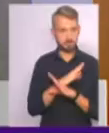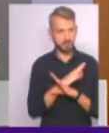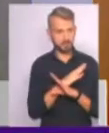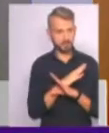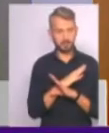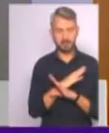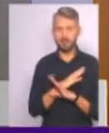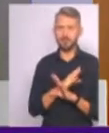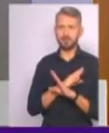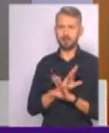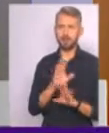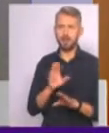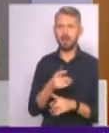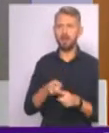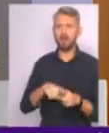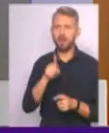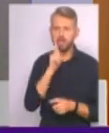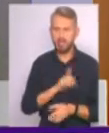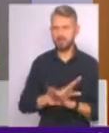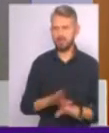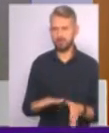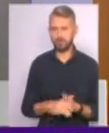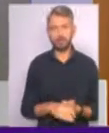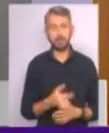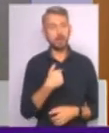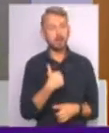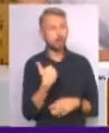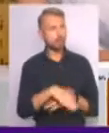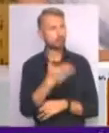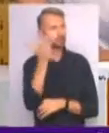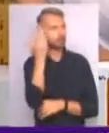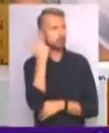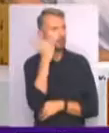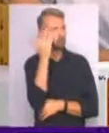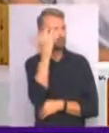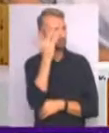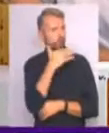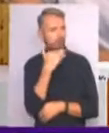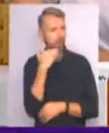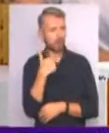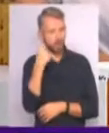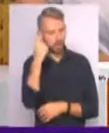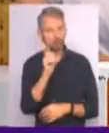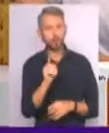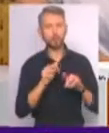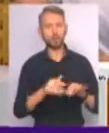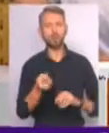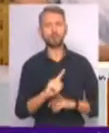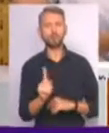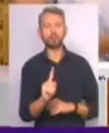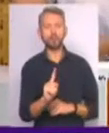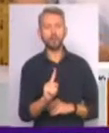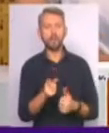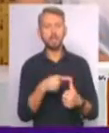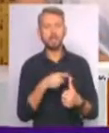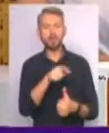Смерть, це несмачне. Вот я об этом уже думала не один раз. Вы знаете, я думаю, что дело в том, что,